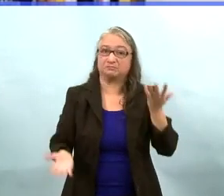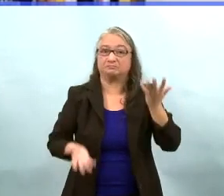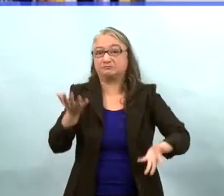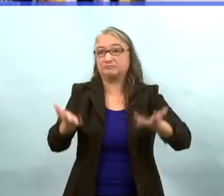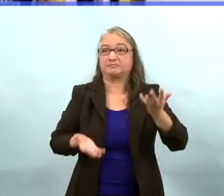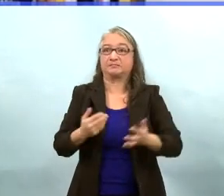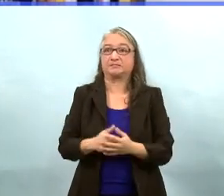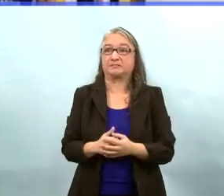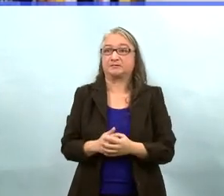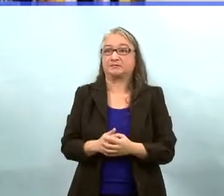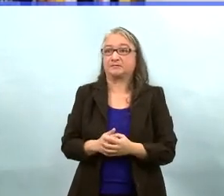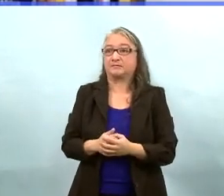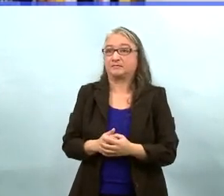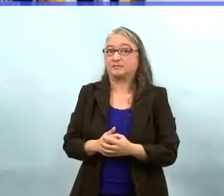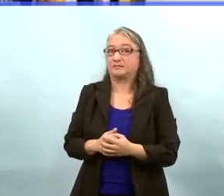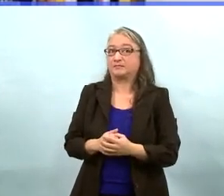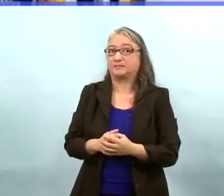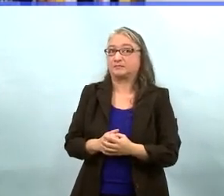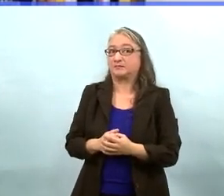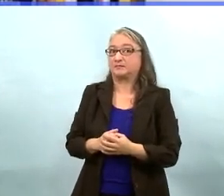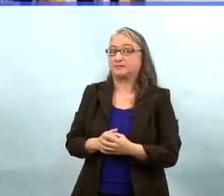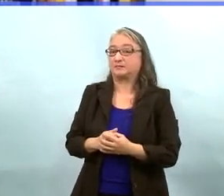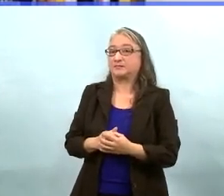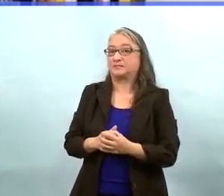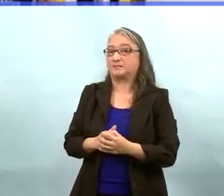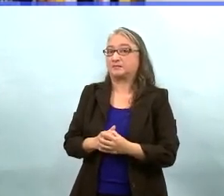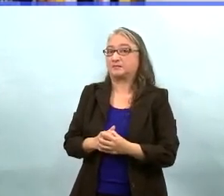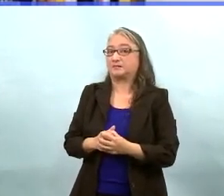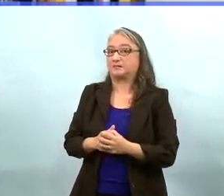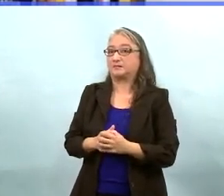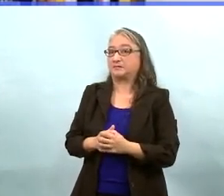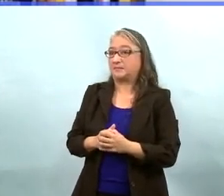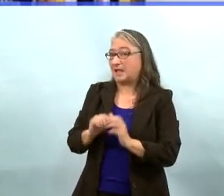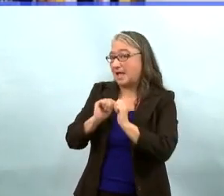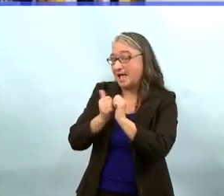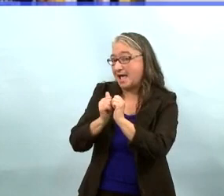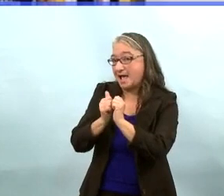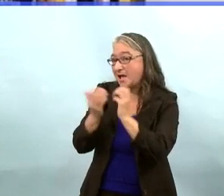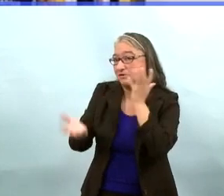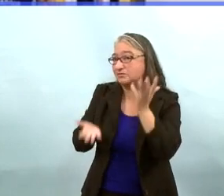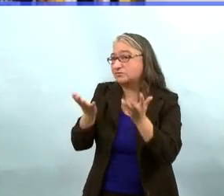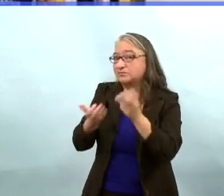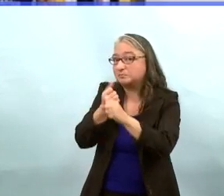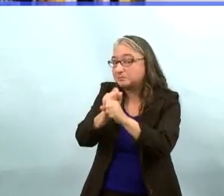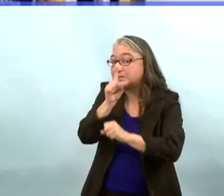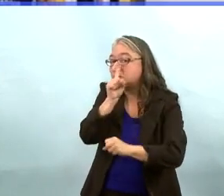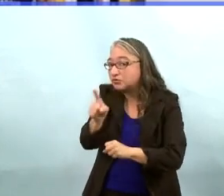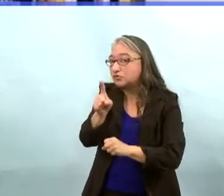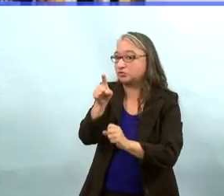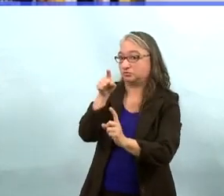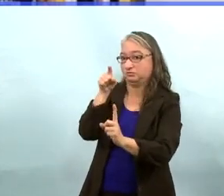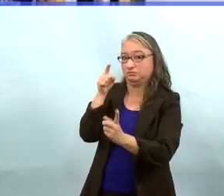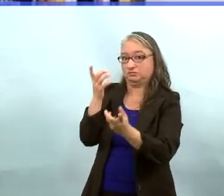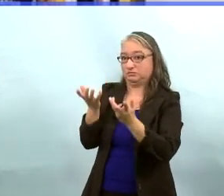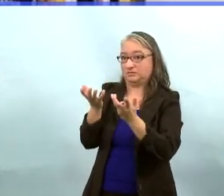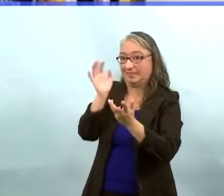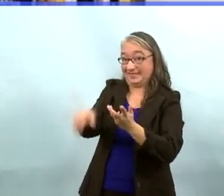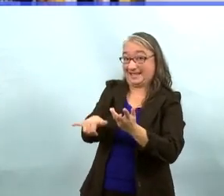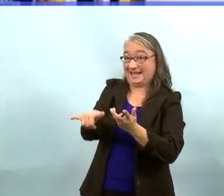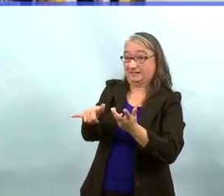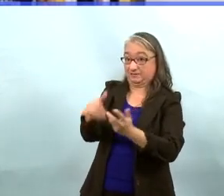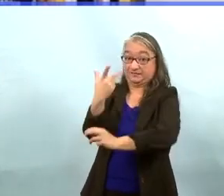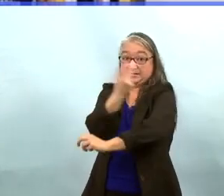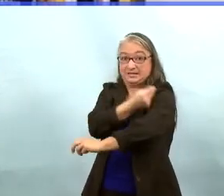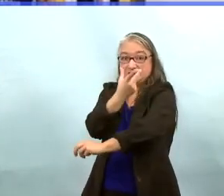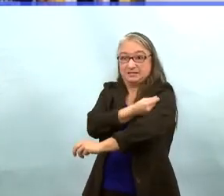de vaccination. Qu'est-ce que vous allez mettre en place pour s'assurer que l'on puisse mettre ces